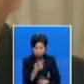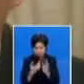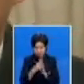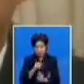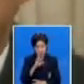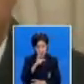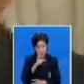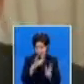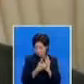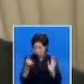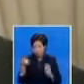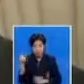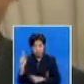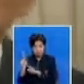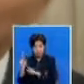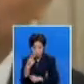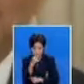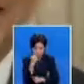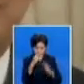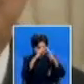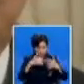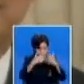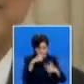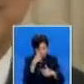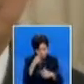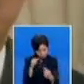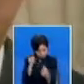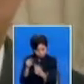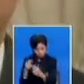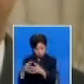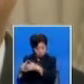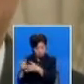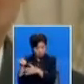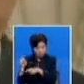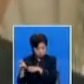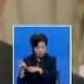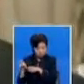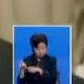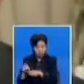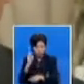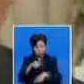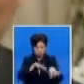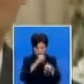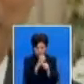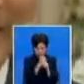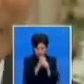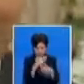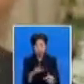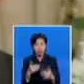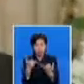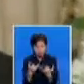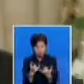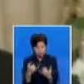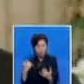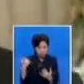ปล่อยออกไปก็ไปรีบไปทำมาวันนี้ก็ถึงรวบรวมมาได้ว่ามีอีก20 แล้วแต่จะนับนะฮะมีบางโครงการที่ยังไม่ได้